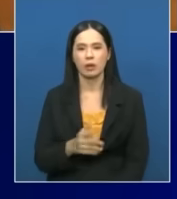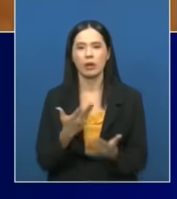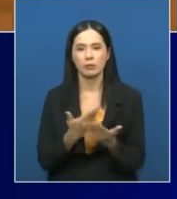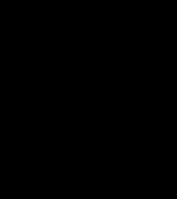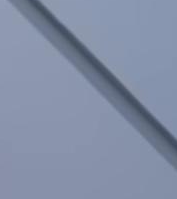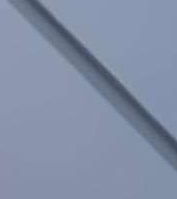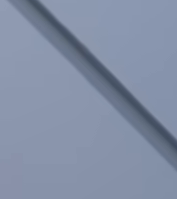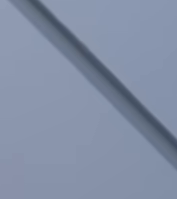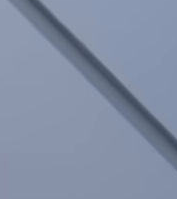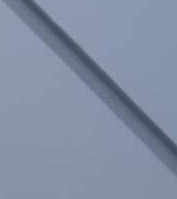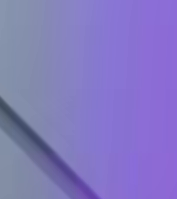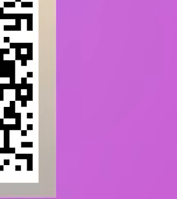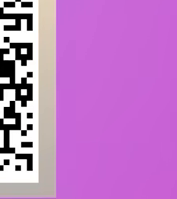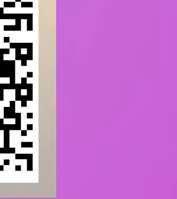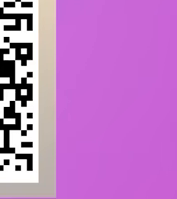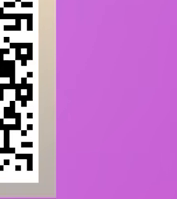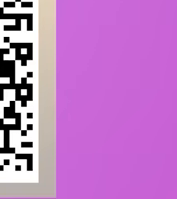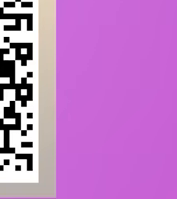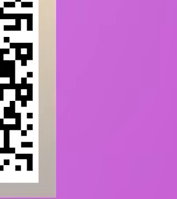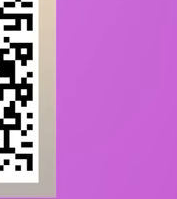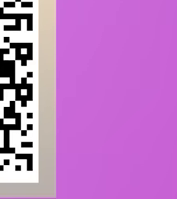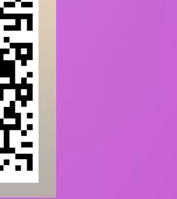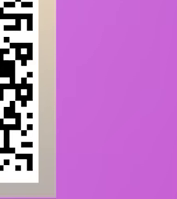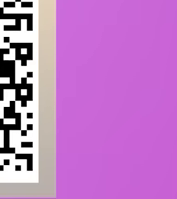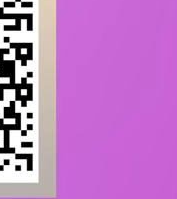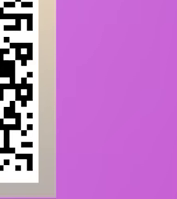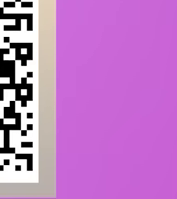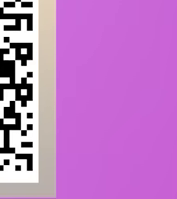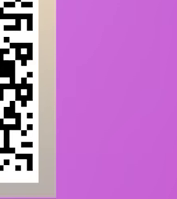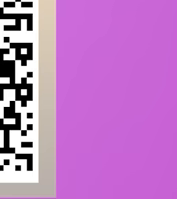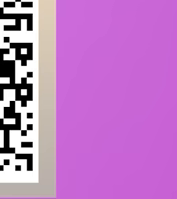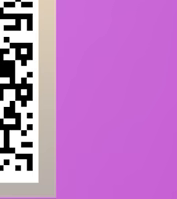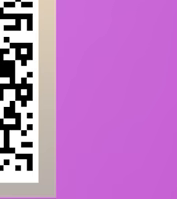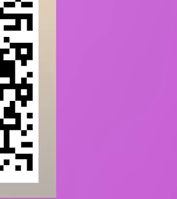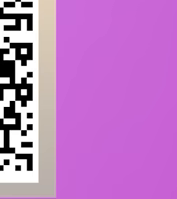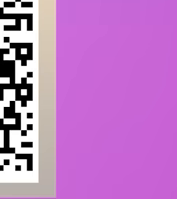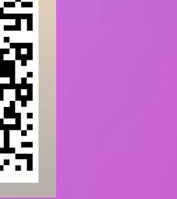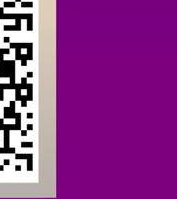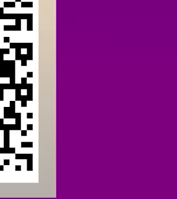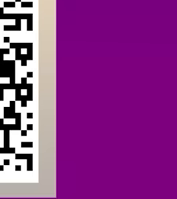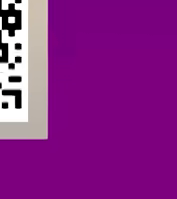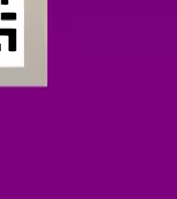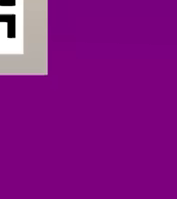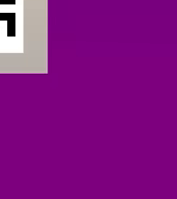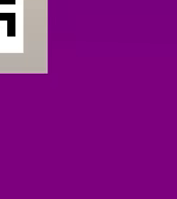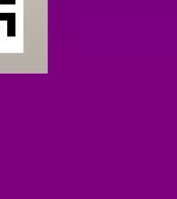คุณผู้ชมพัก อัปเดต 3.4 HD App เวอร์ชันใหม่มีรางวัลใหญ่รออยู่นะคะ